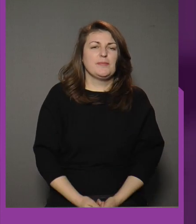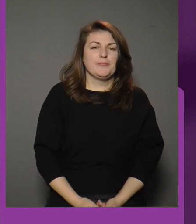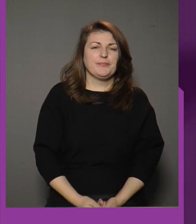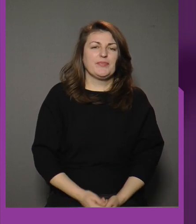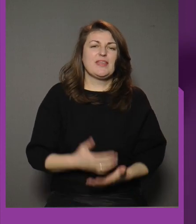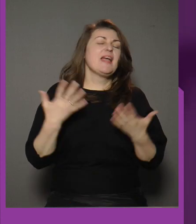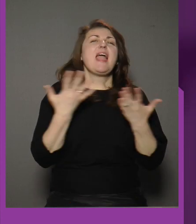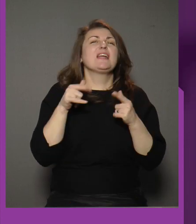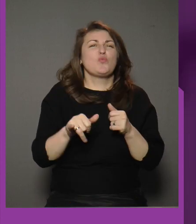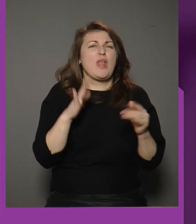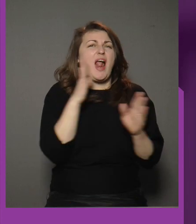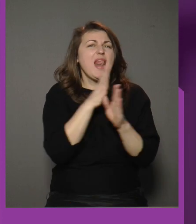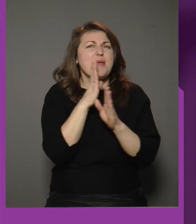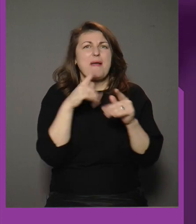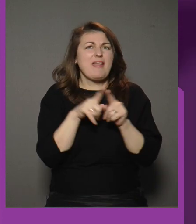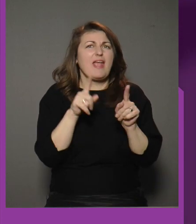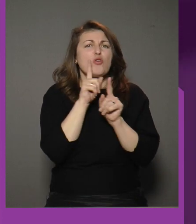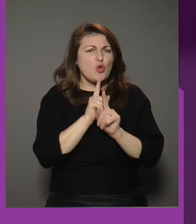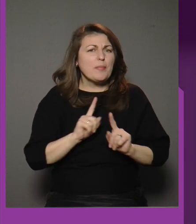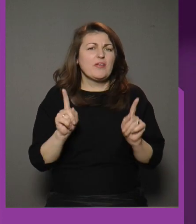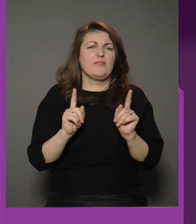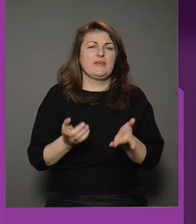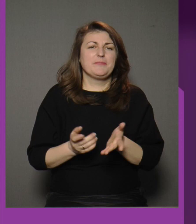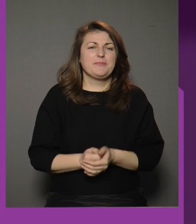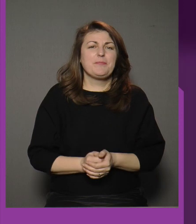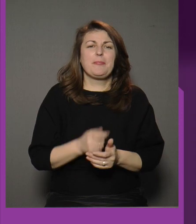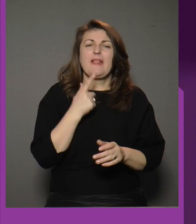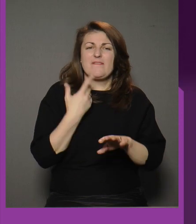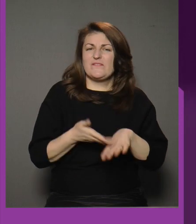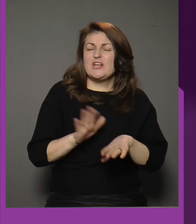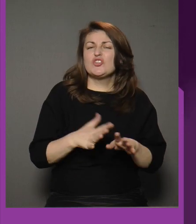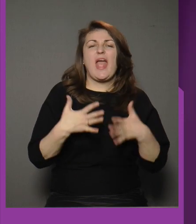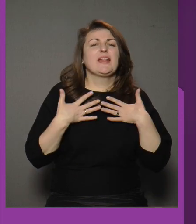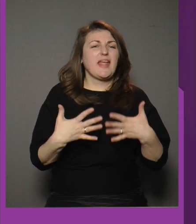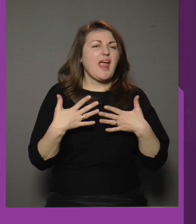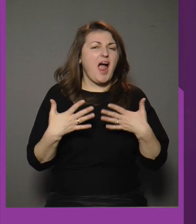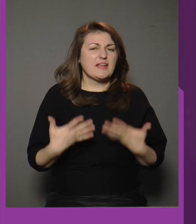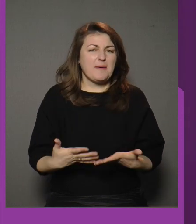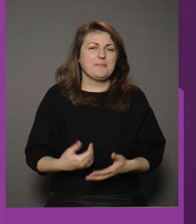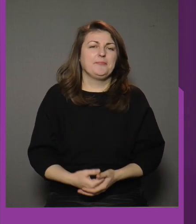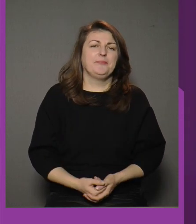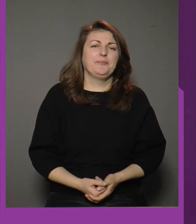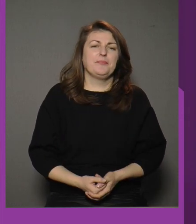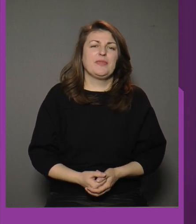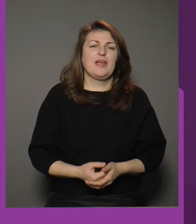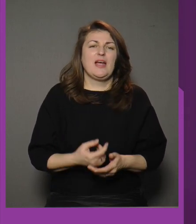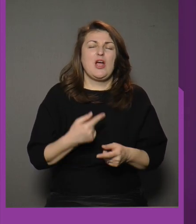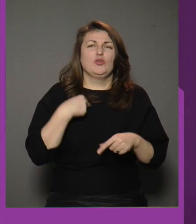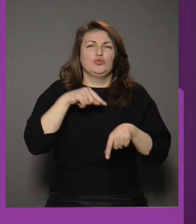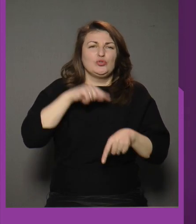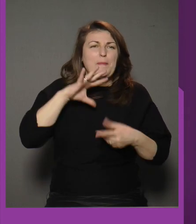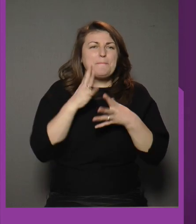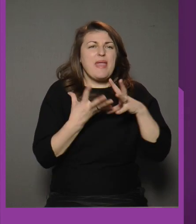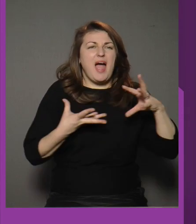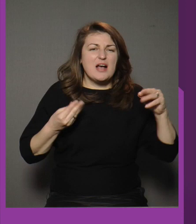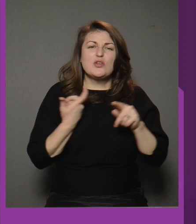якийсь клімат тут такий особливий. Важке дихання, по м'язах відчуття таке